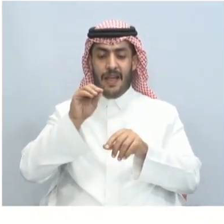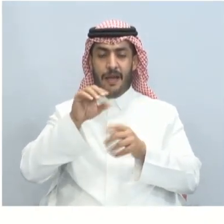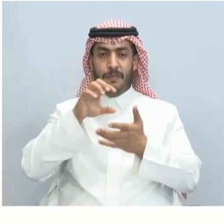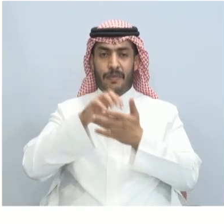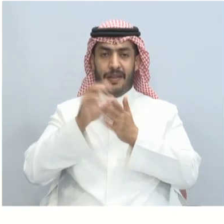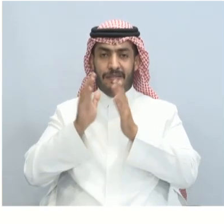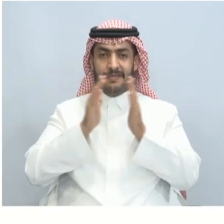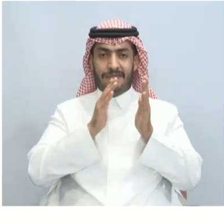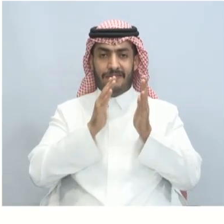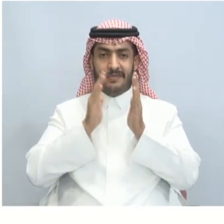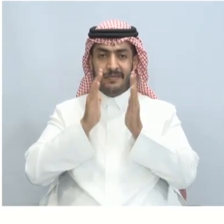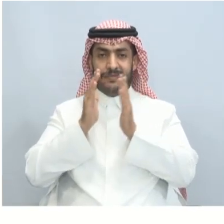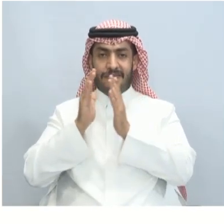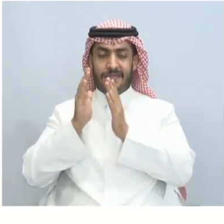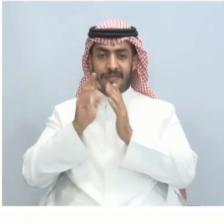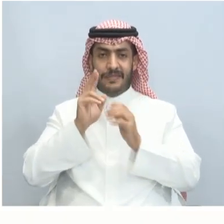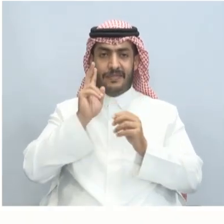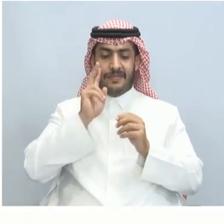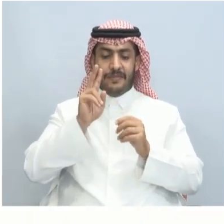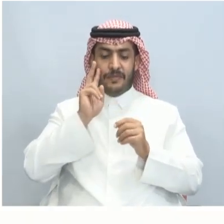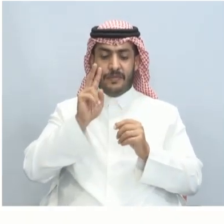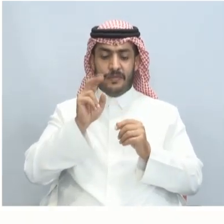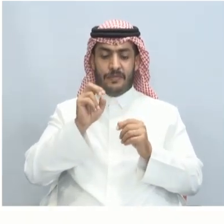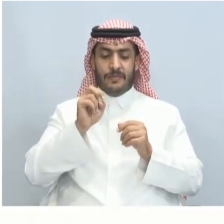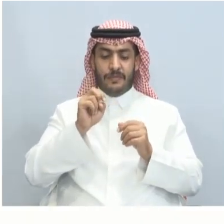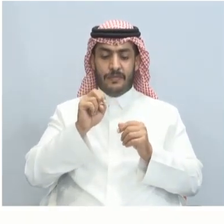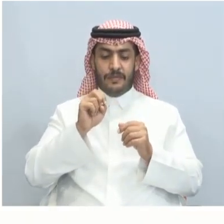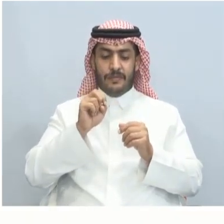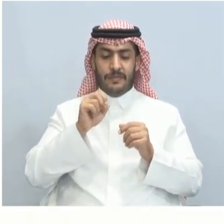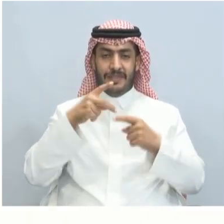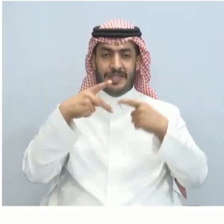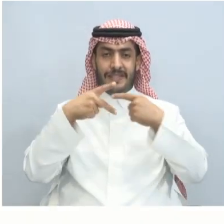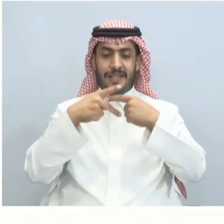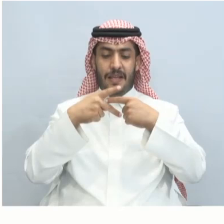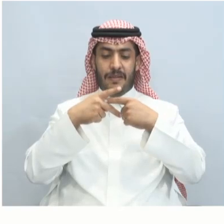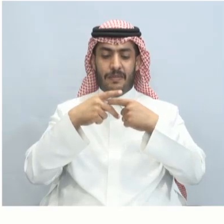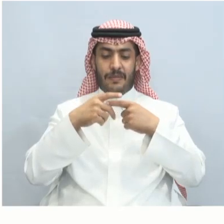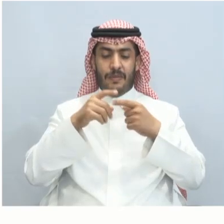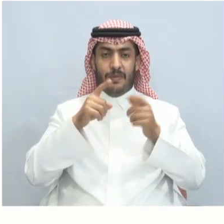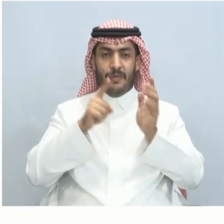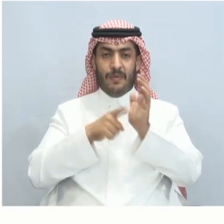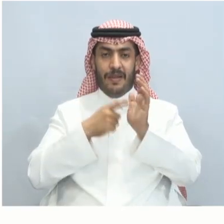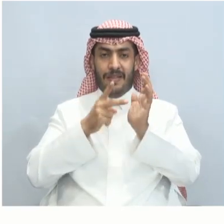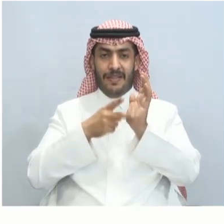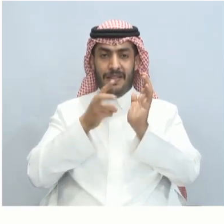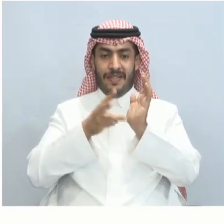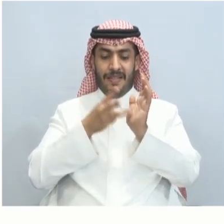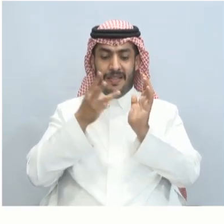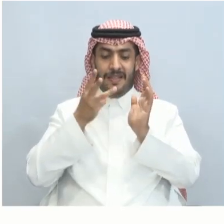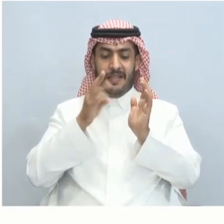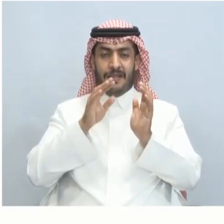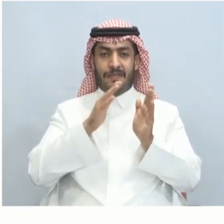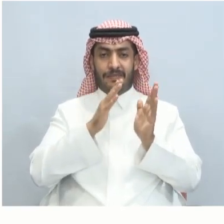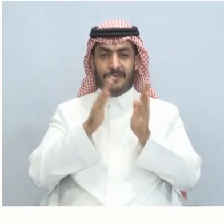وحدات الى اليمين لو قمنا بملاحظه هنا هذه وحده اثان 3 4